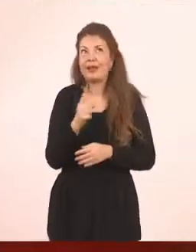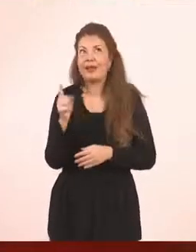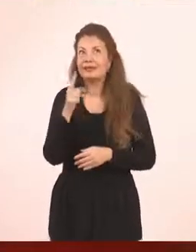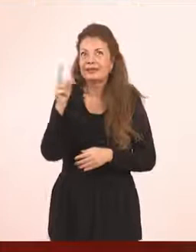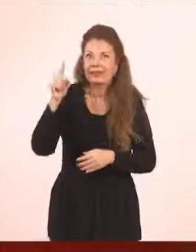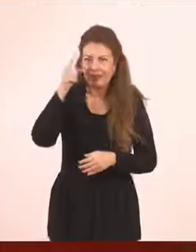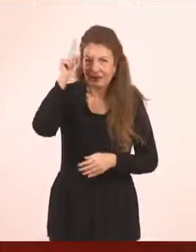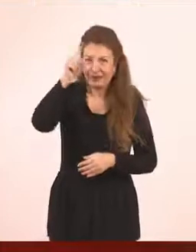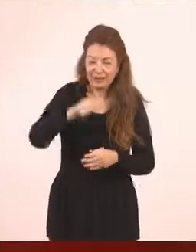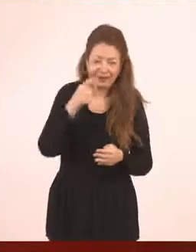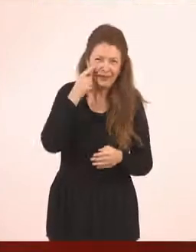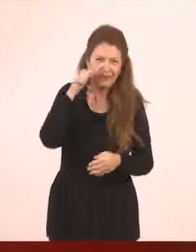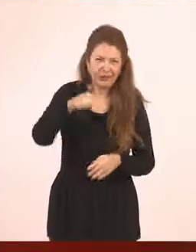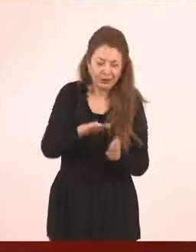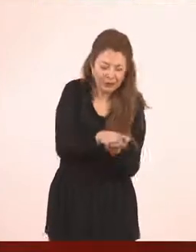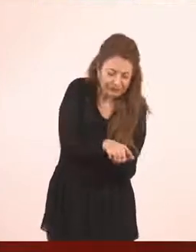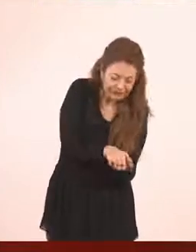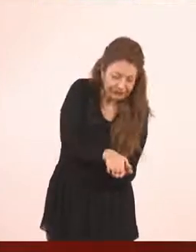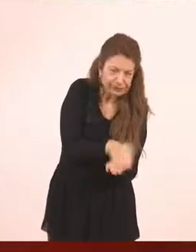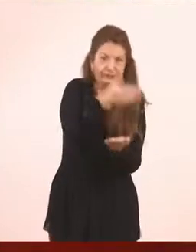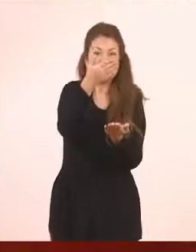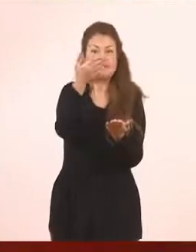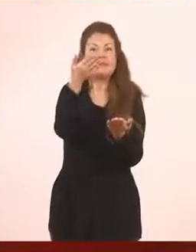Ταξίδι. Έτοιμη? Ναι.